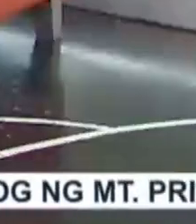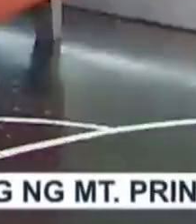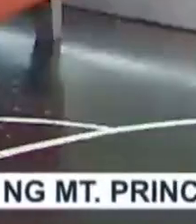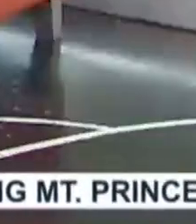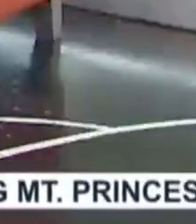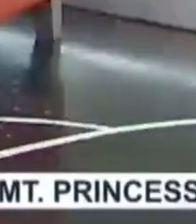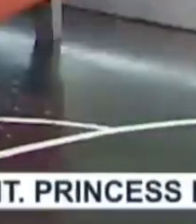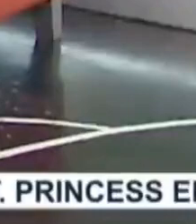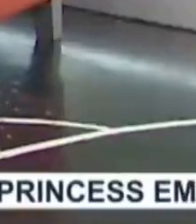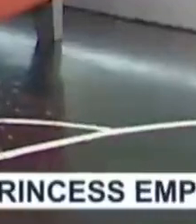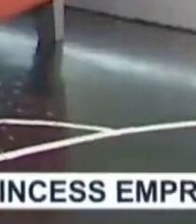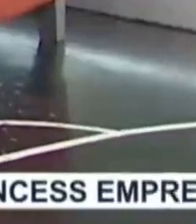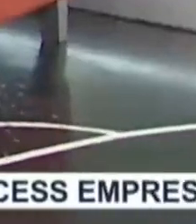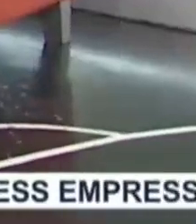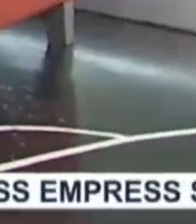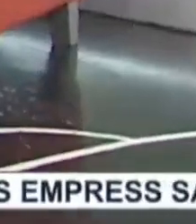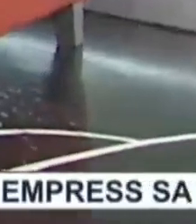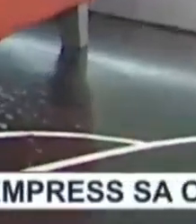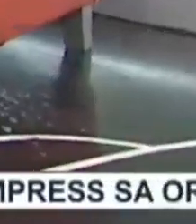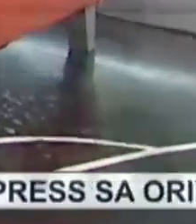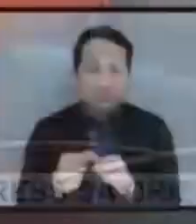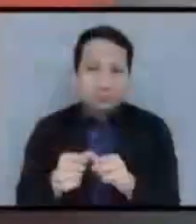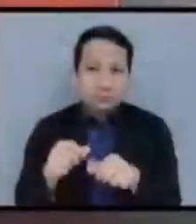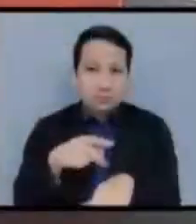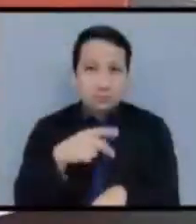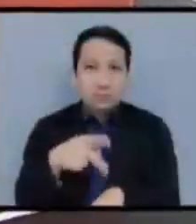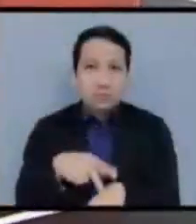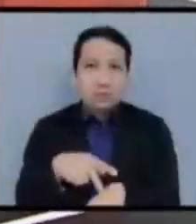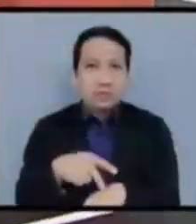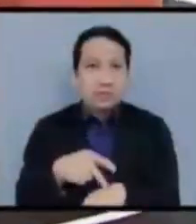na meron ka dito sa Pilipinas?